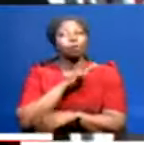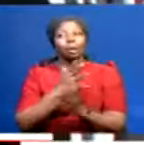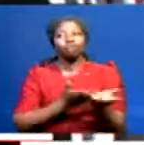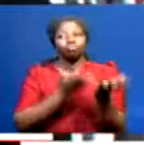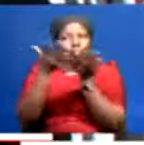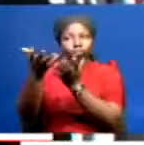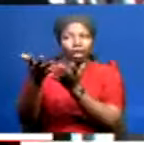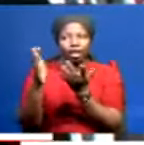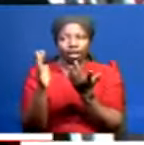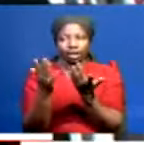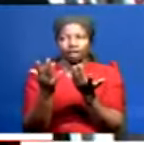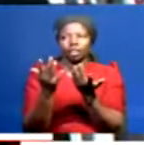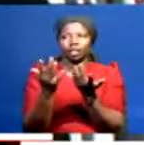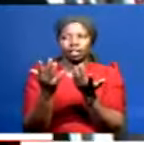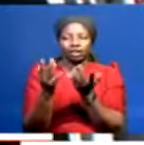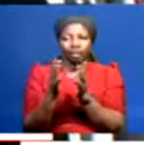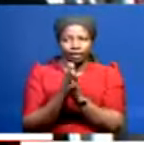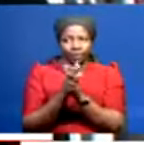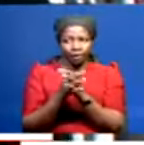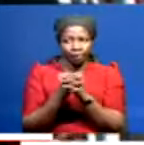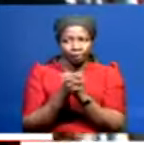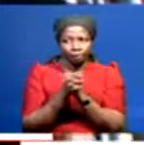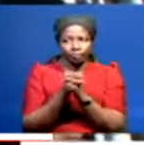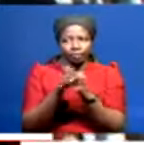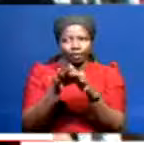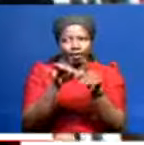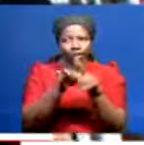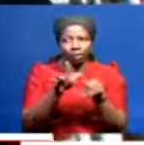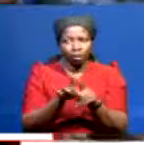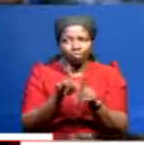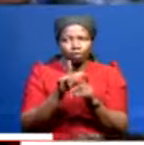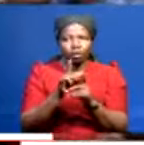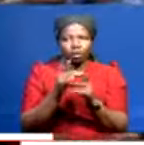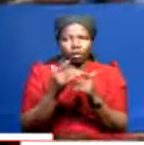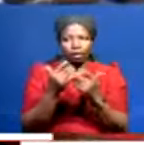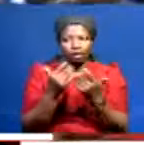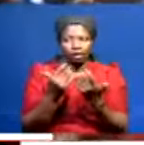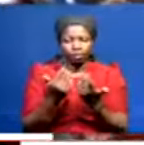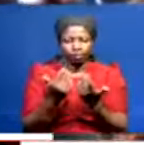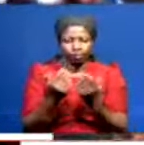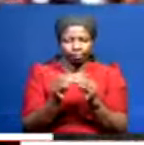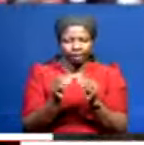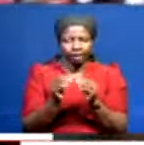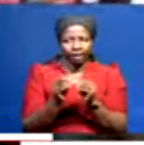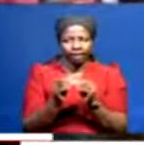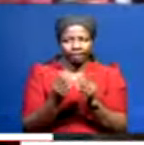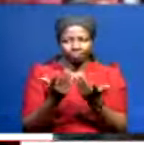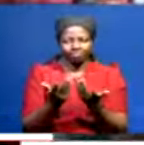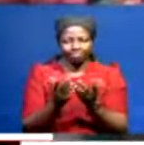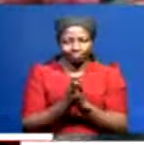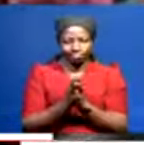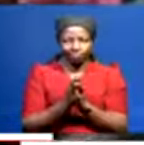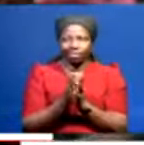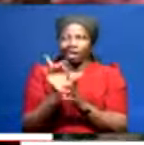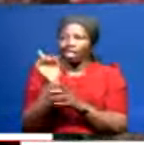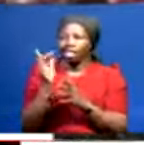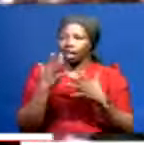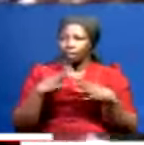hapo, wajibu maswali, lakini hatuhitaji mikutano ya kufanya kwa magumu za watu. Na hawa ambao wanakaa hapa, mtasikiliza. Wana DC.